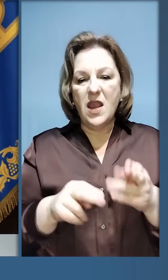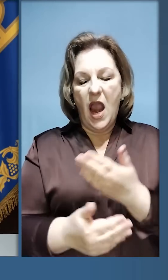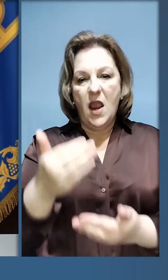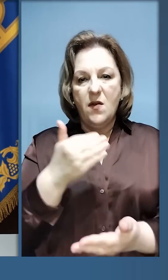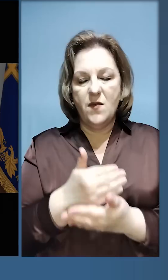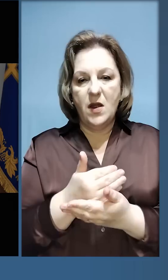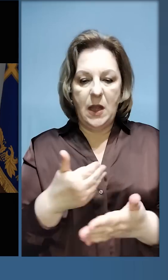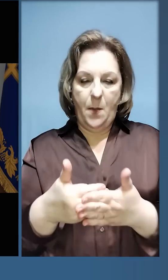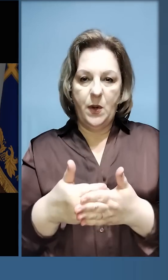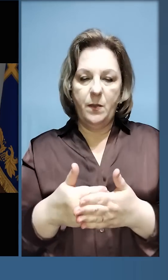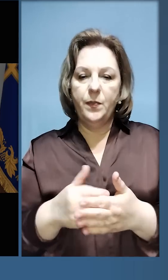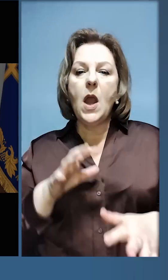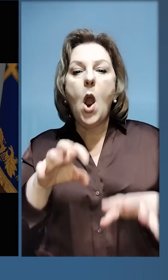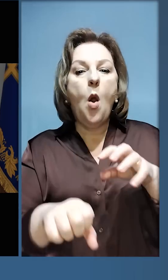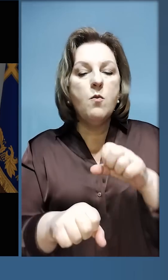наслідок, приблизно.